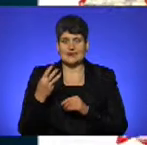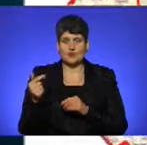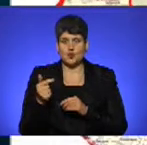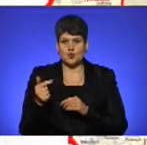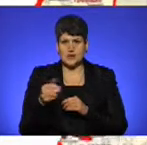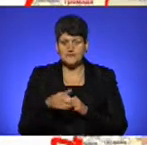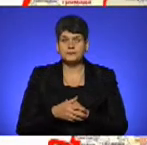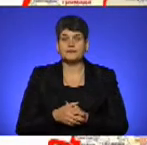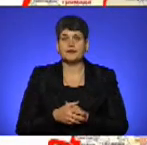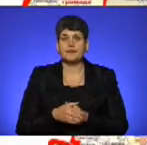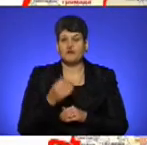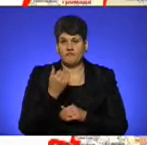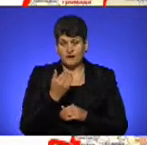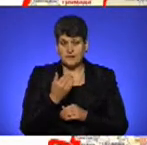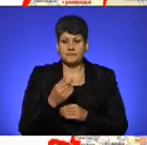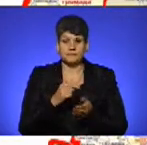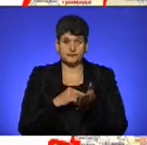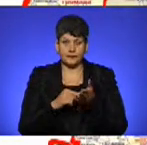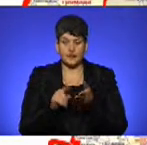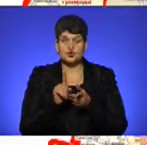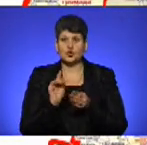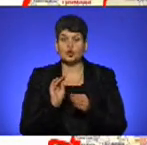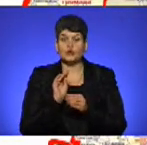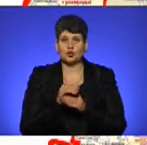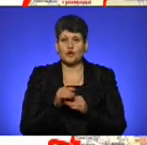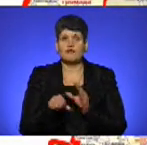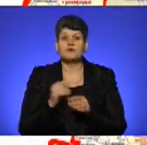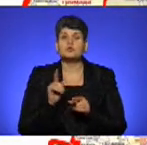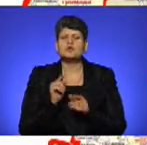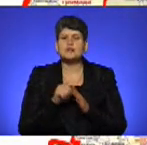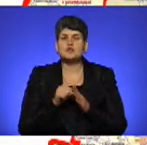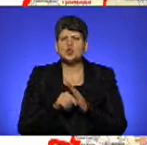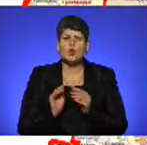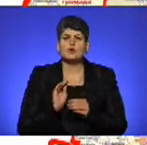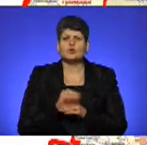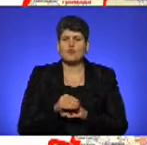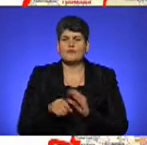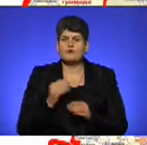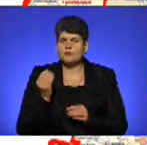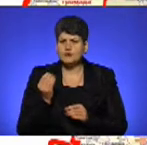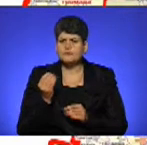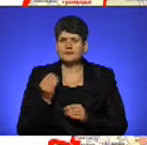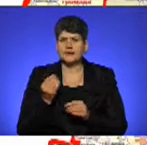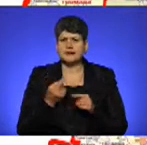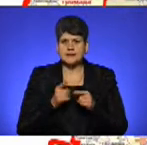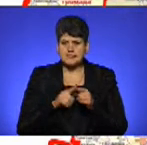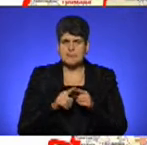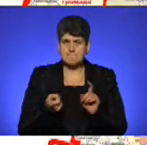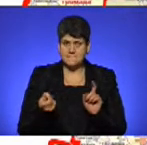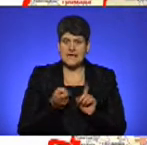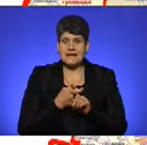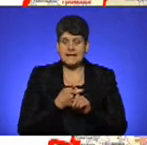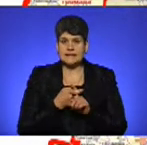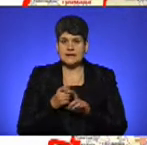грудня. Ви зазначили ще додаткові вибори. Що означає додаткові вибори? Тобто це приєднання